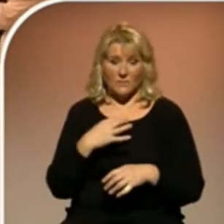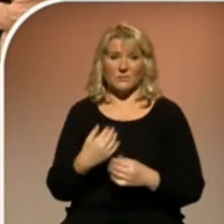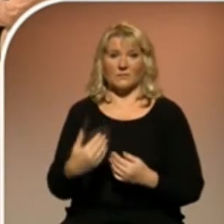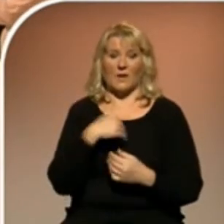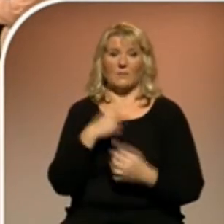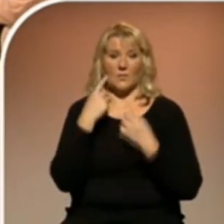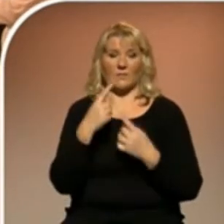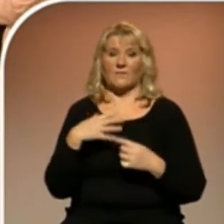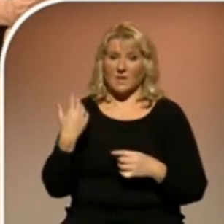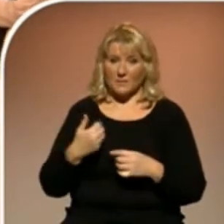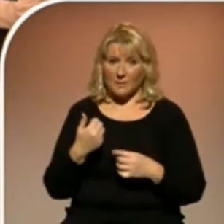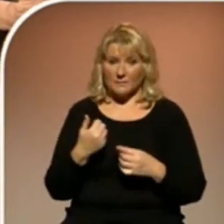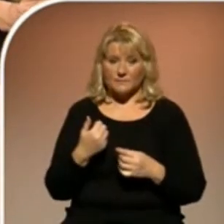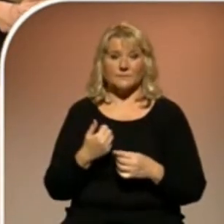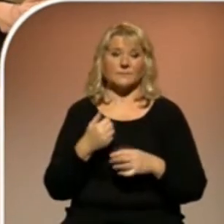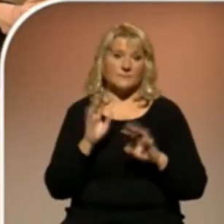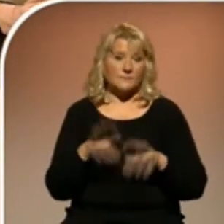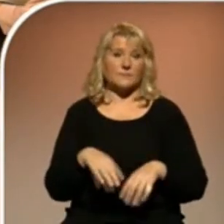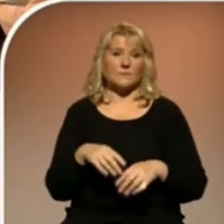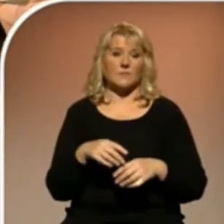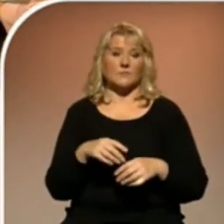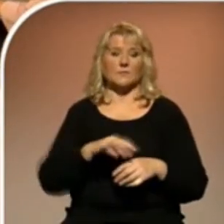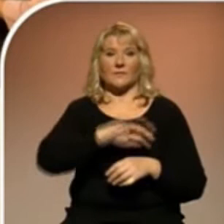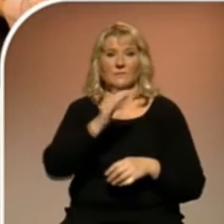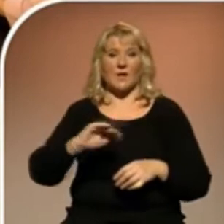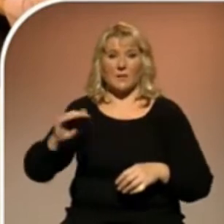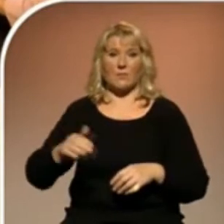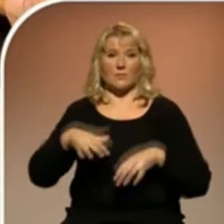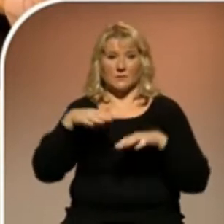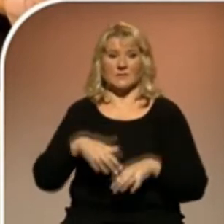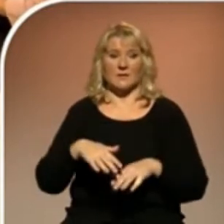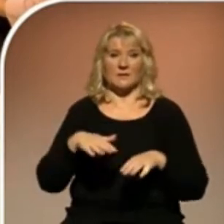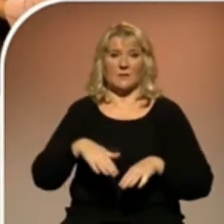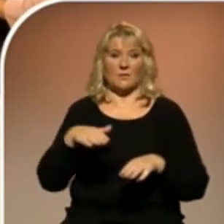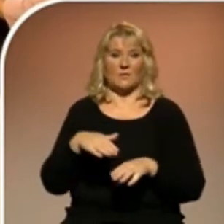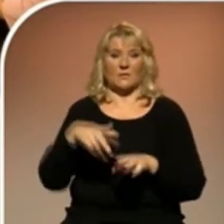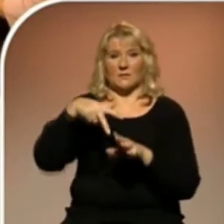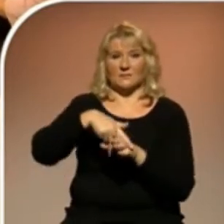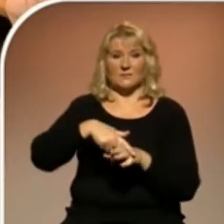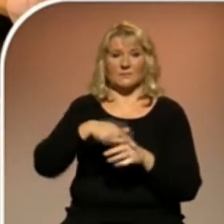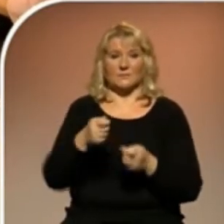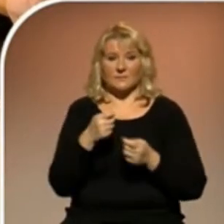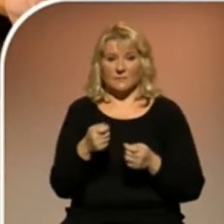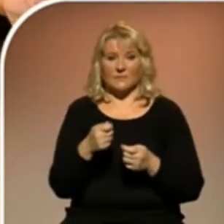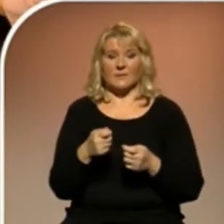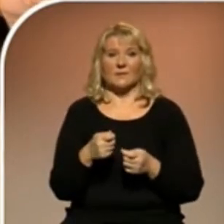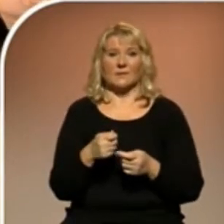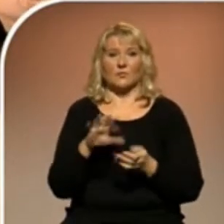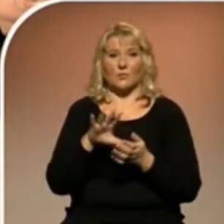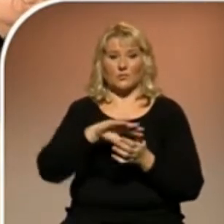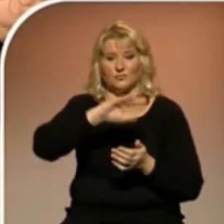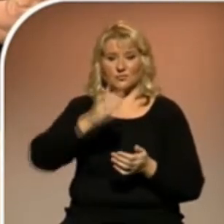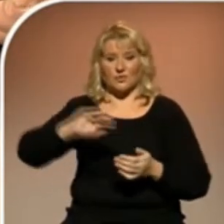nám na farmu a buď to teda můžeme jít na výšku, kde já vás posadím do sedla velblouda, takhle hezky mezi hrby do